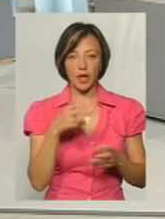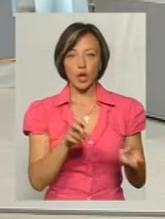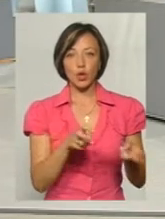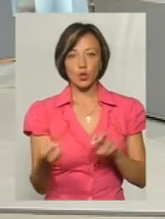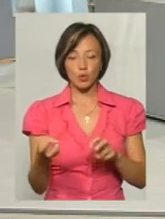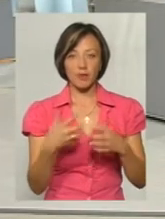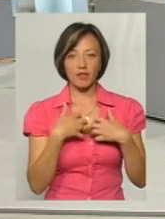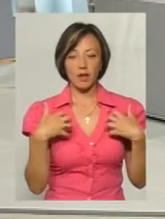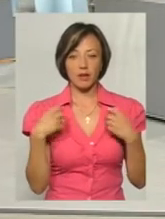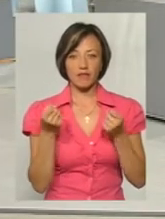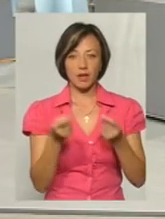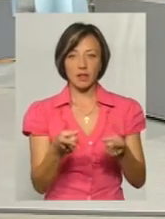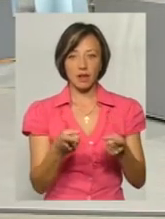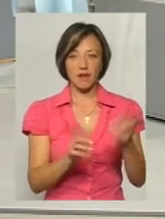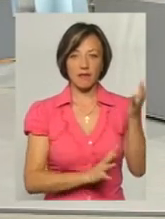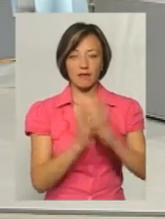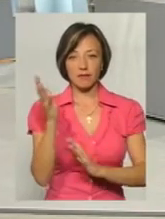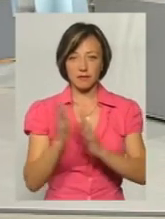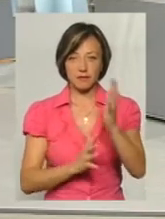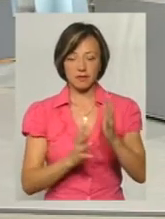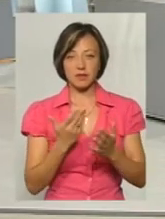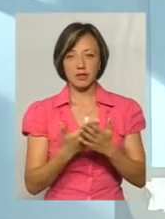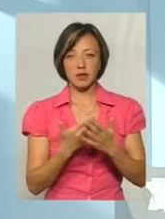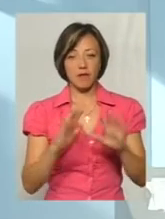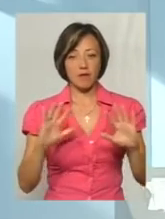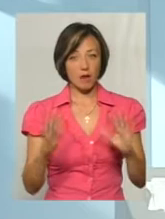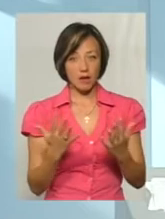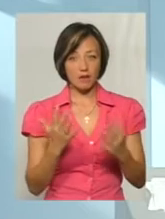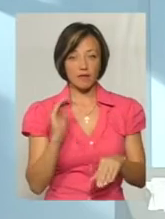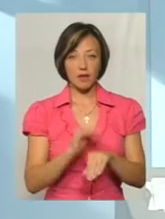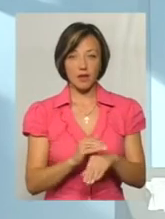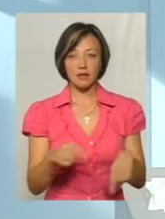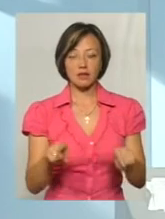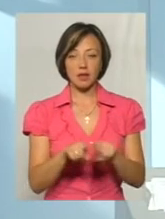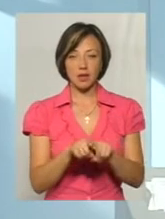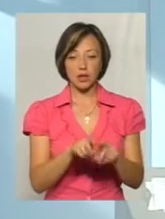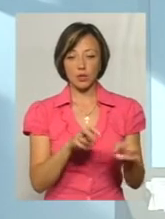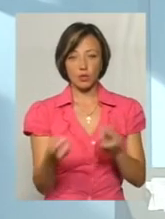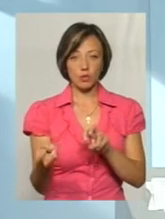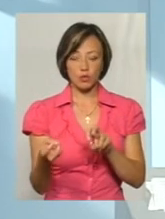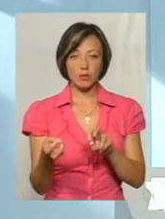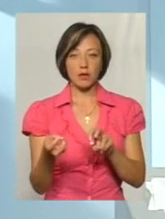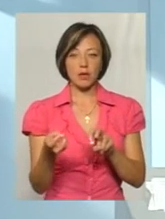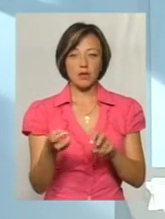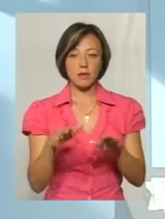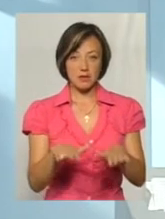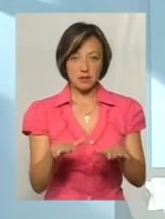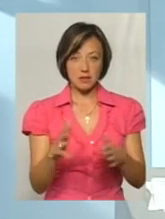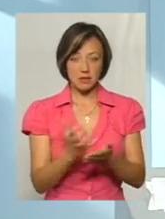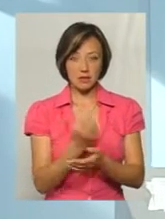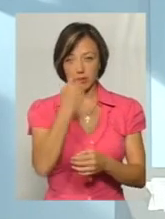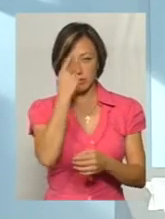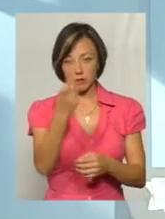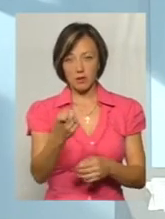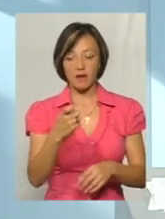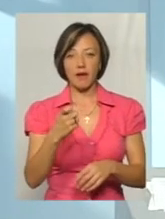тварин викидають в посадках. В разі, якщо виявляються такі трупи чи такі місця, необхідно